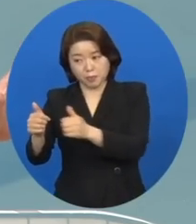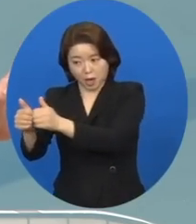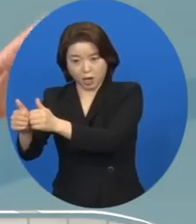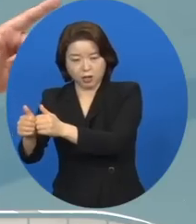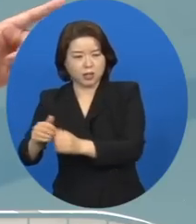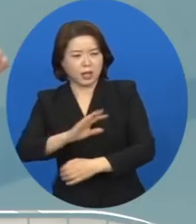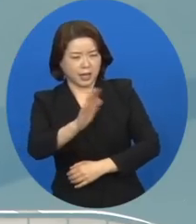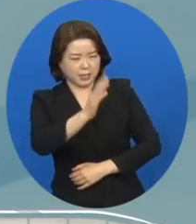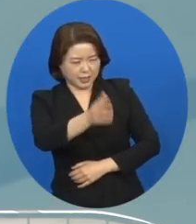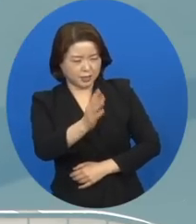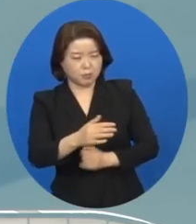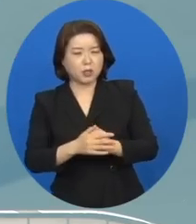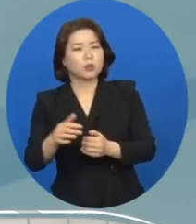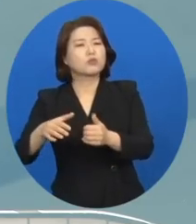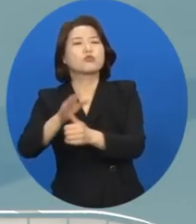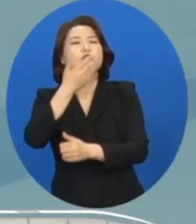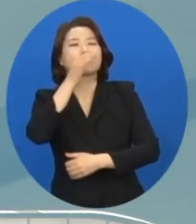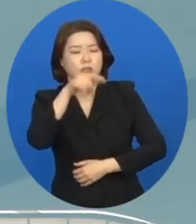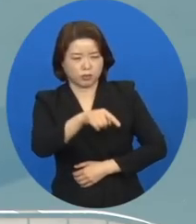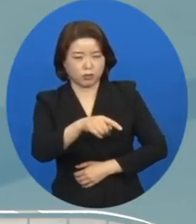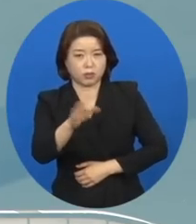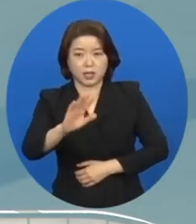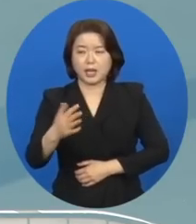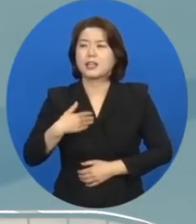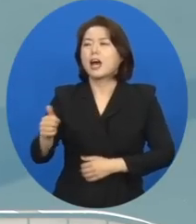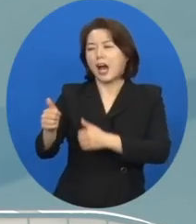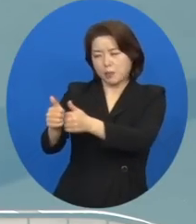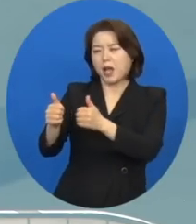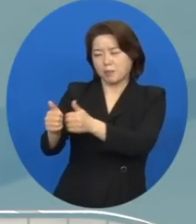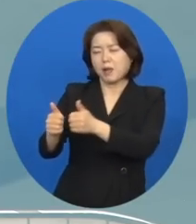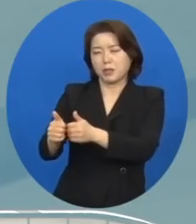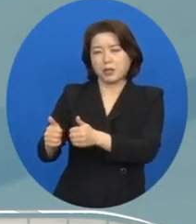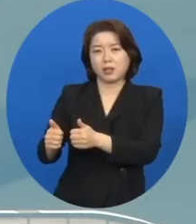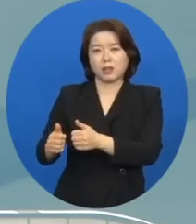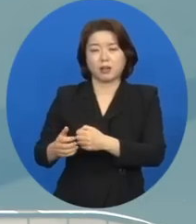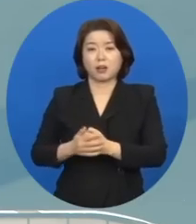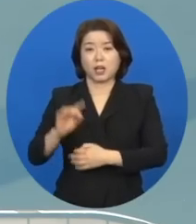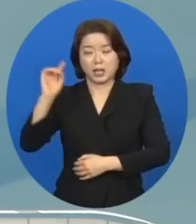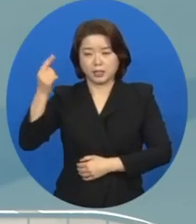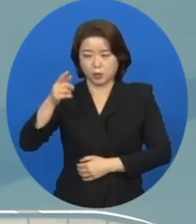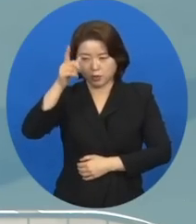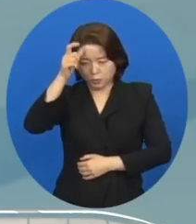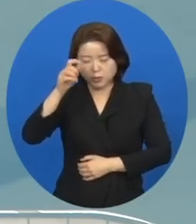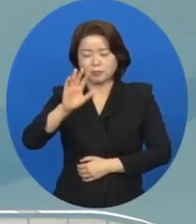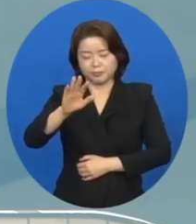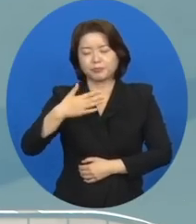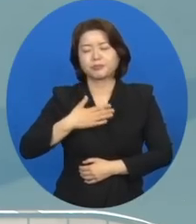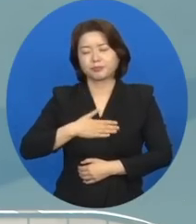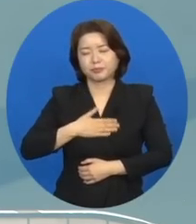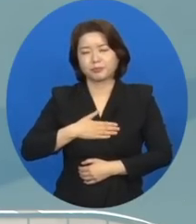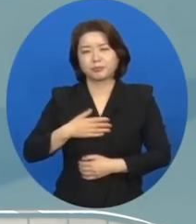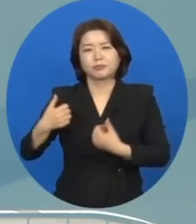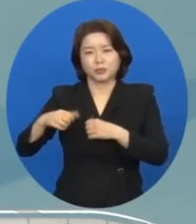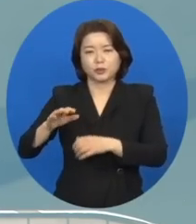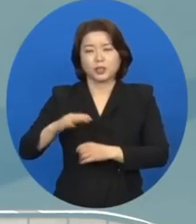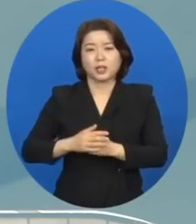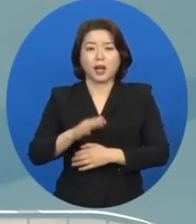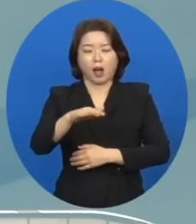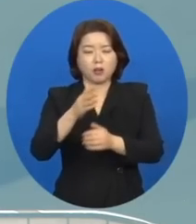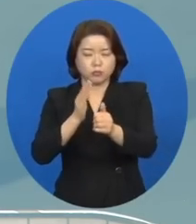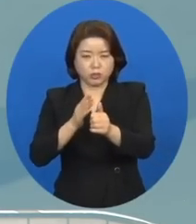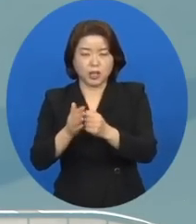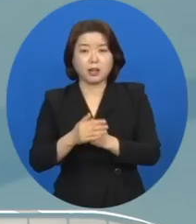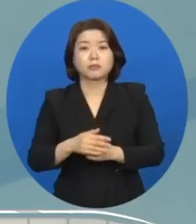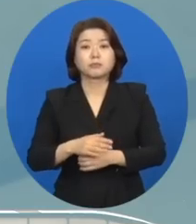따라오면 안 된다, 죽임을 당할 수도 있어, 아니야 따라가겠어. 다윗이 고집을 꺾어요. 그래서 부탁을 합니다.